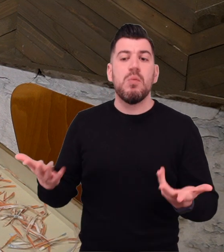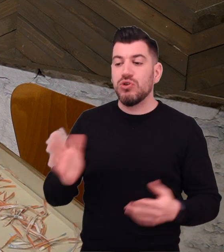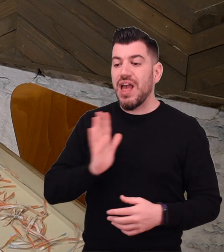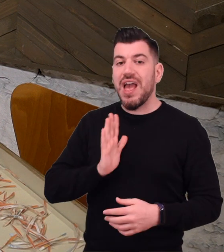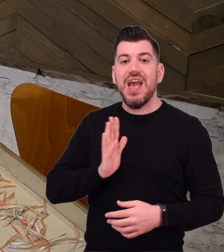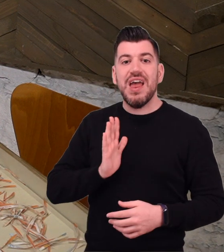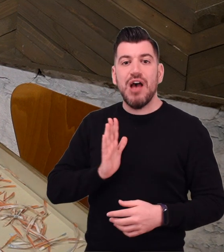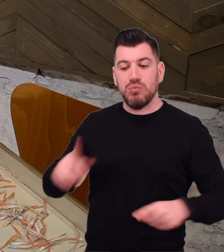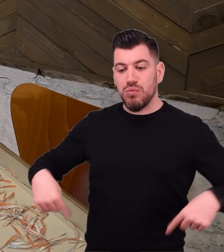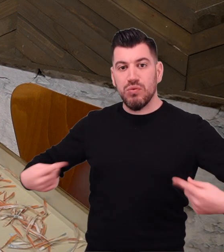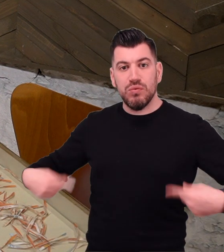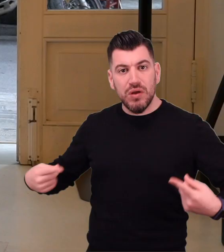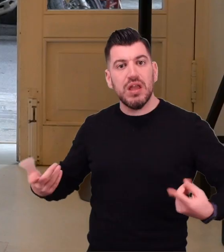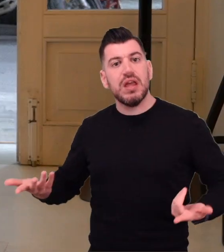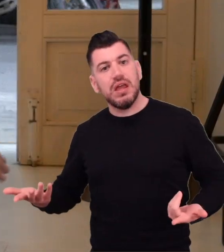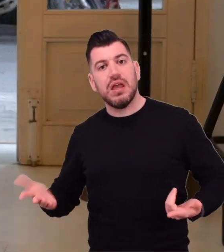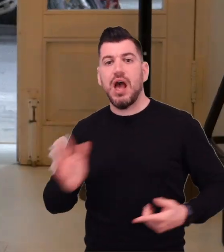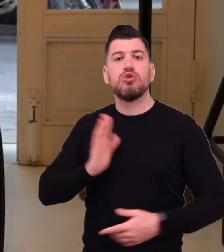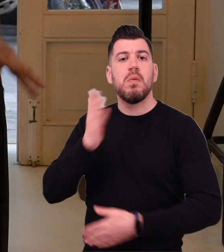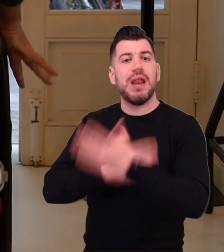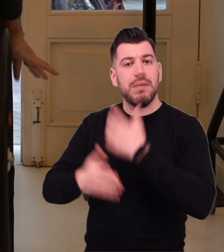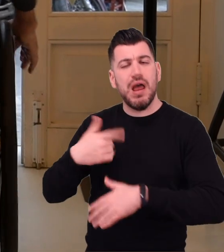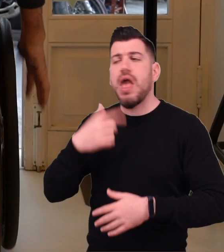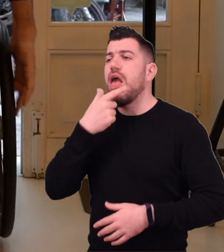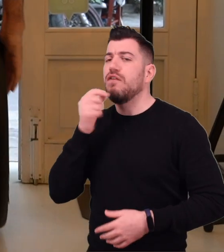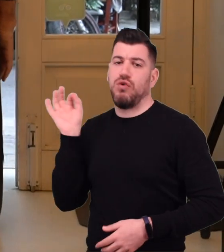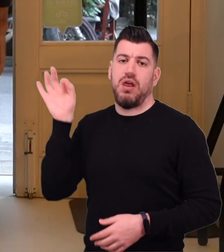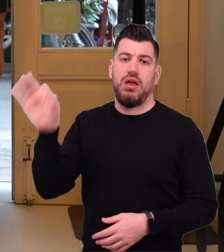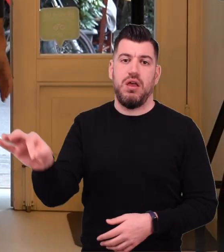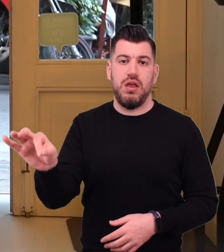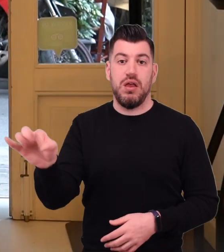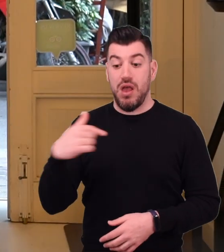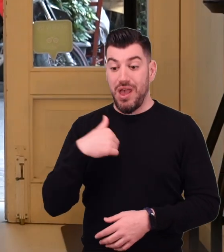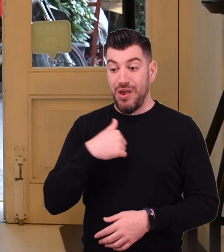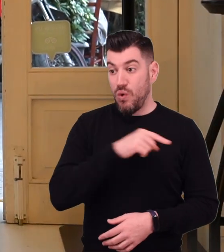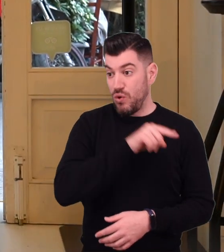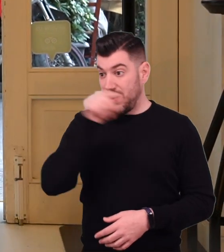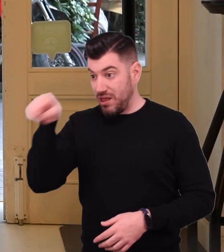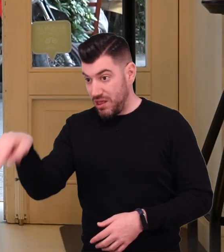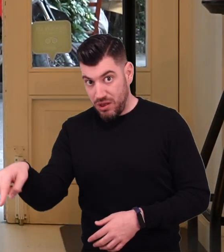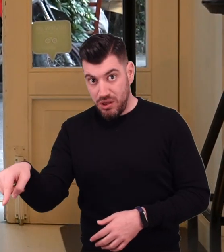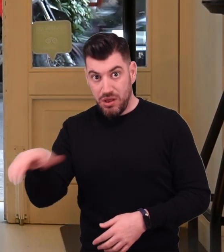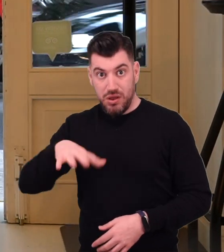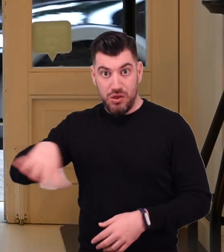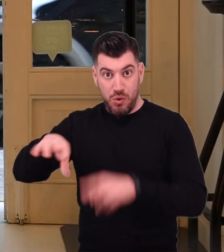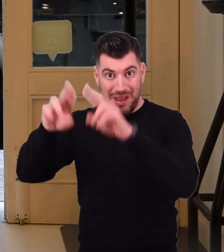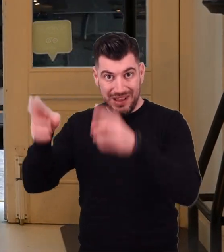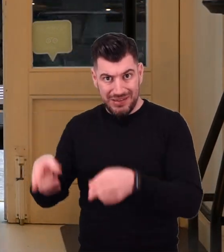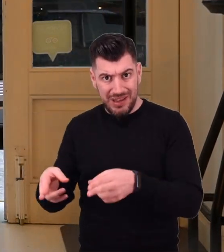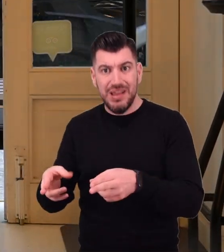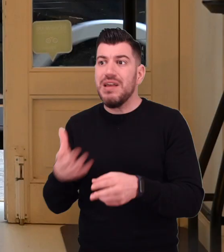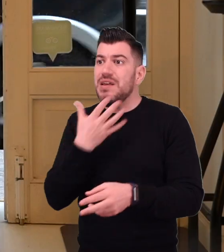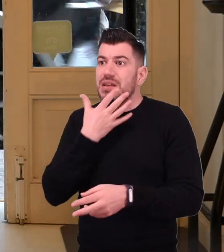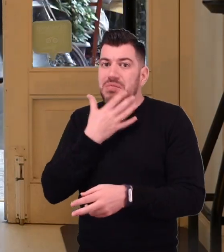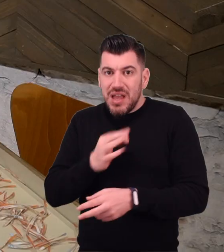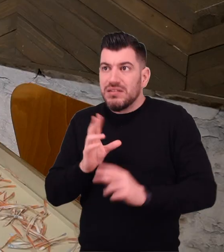έχει αναπηρία μπορεί πιο εύκολα να φτάσει εδώ. Και όταν έρθω εδώ πέρα, μπορώ να έχω την ίδια εμπειρία με αυτή που μπορούν να έχουν όλοι οι άλλοι.